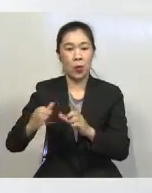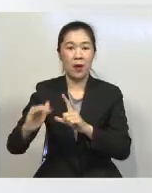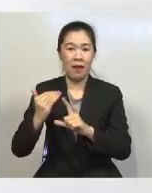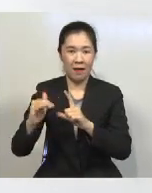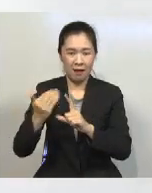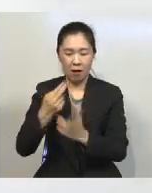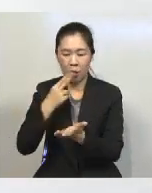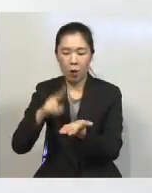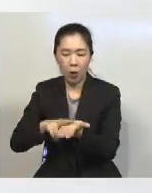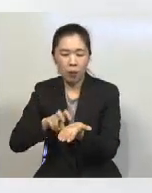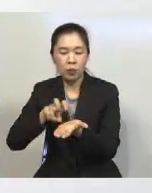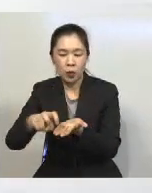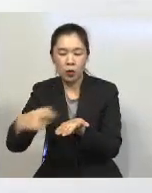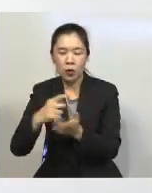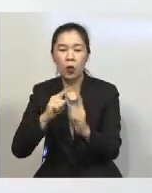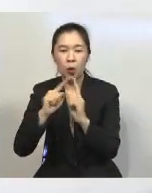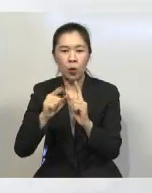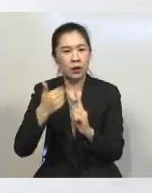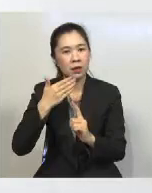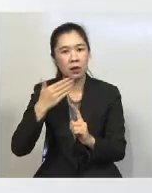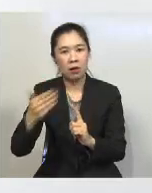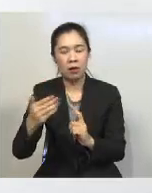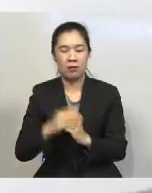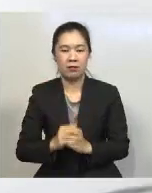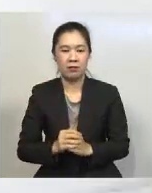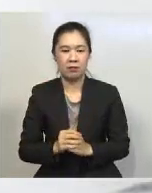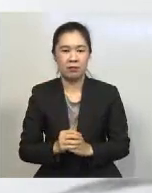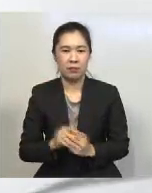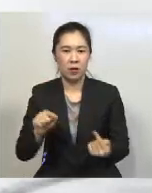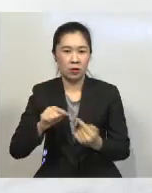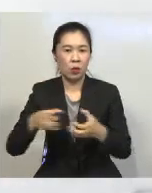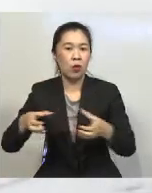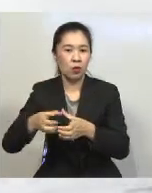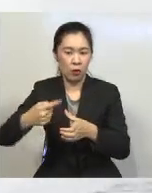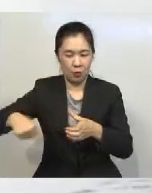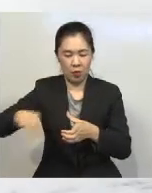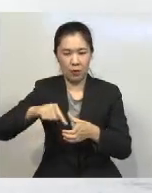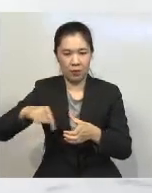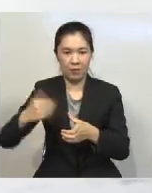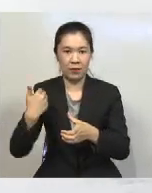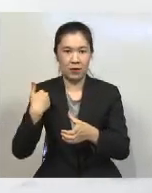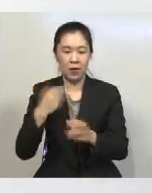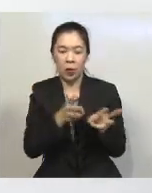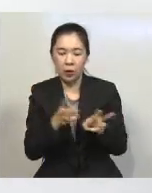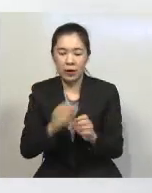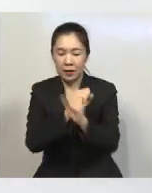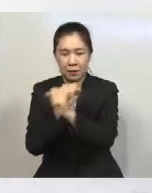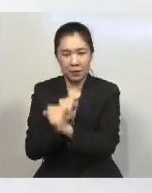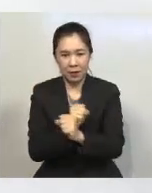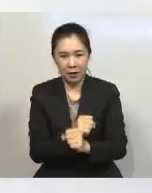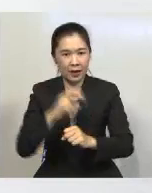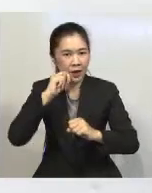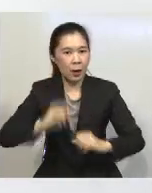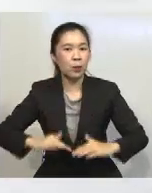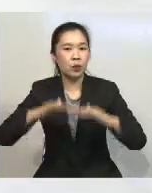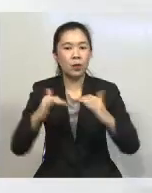ตุการณ์และก็บอกเส้นทางอำนวยความสะดวกและก็แจ้งเหตุในกลุ่มของอำเภอเขิงในเรื่องของการป้องกันและแก้ไขปัญหาอุทกภัยเฉ